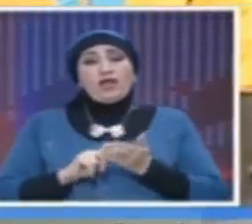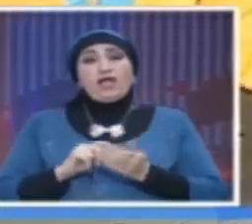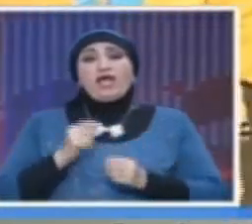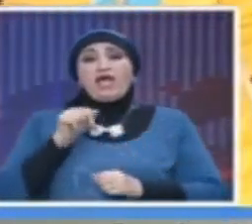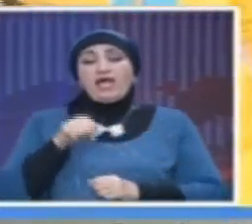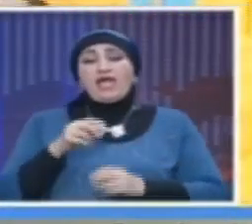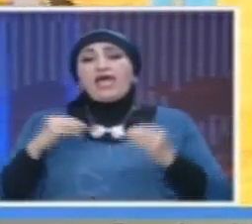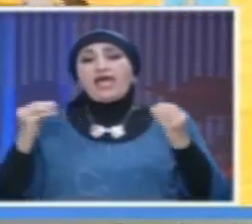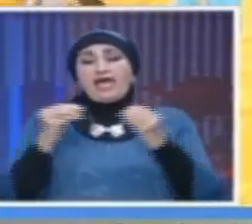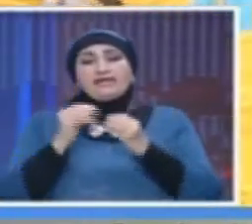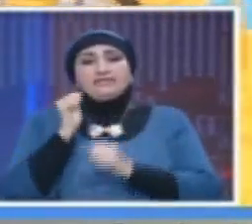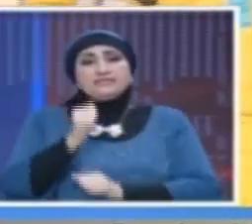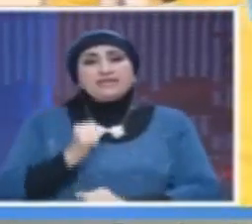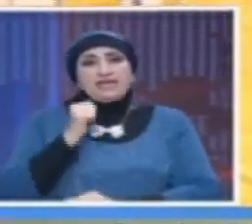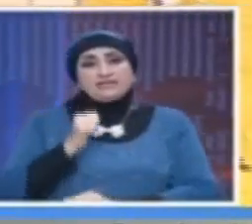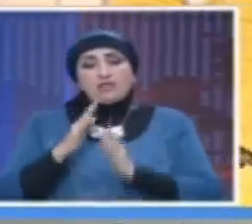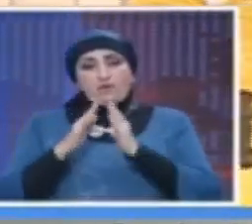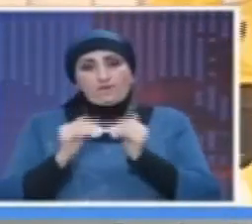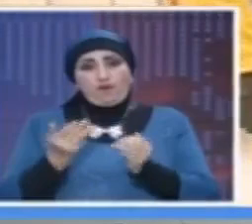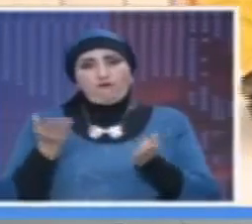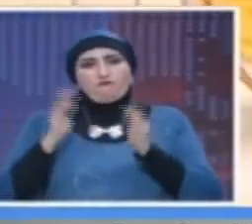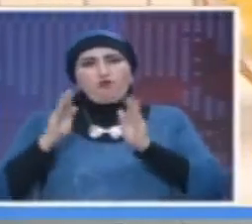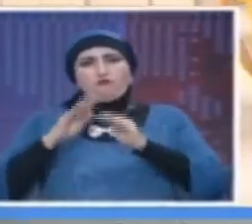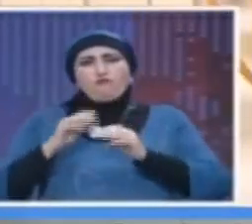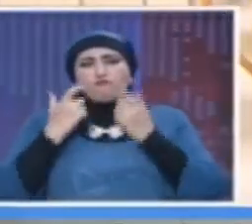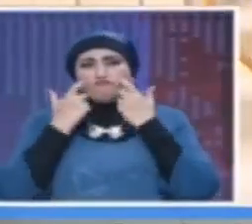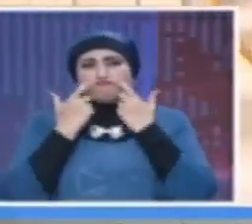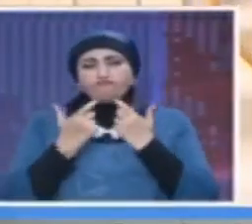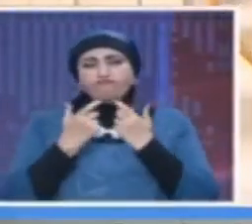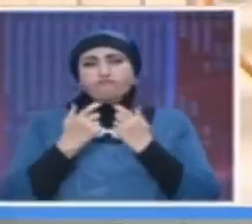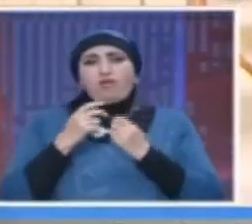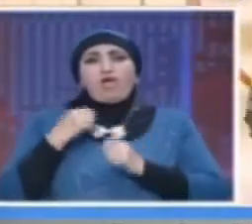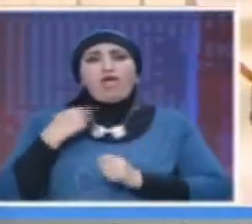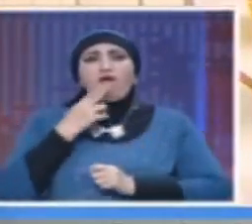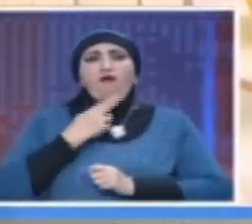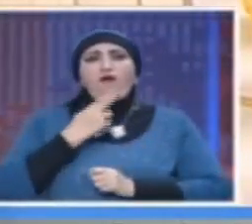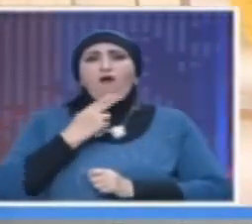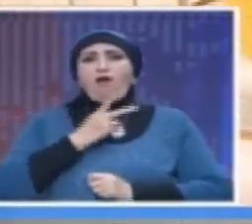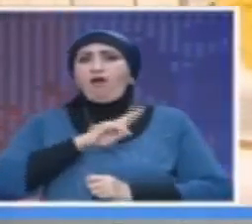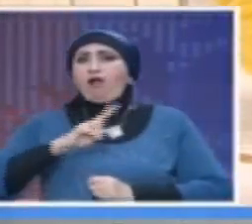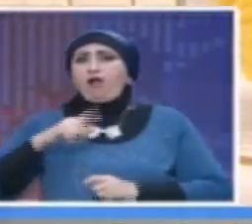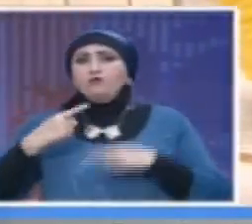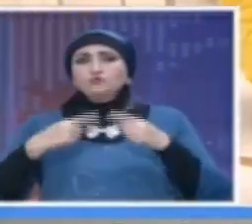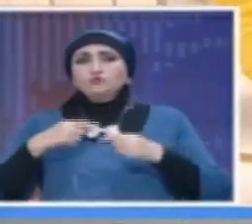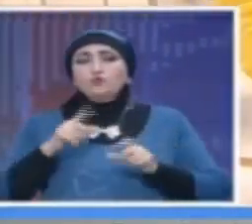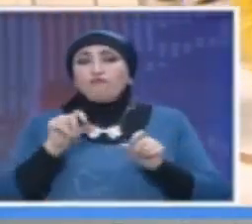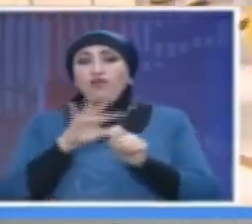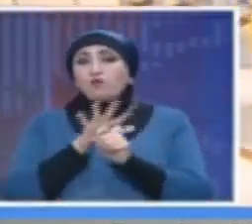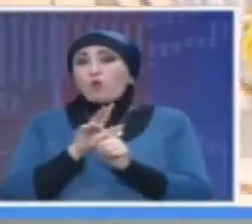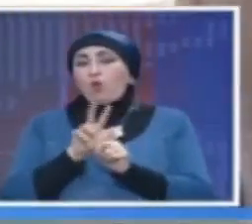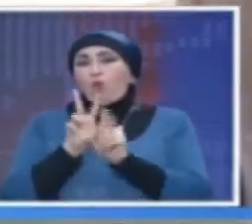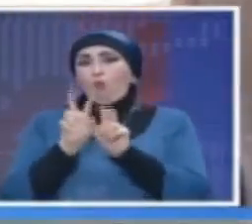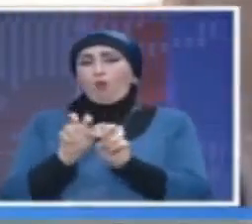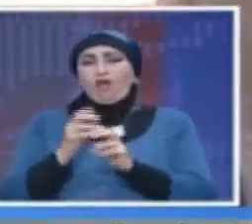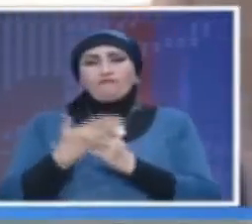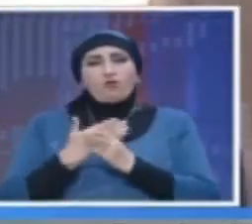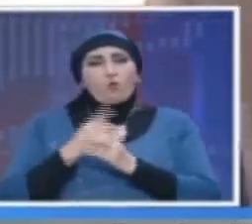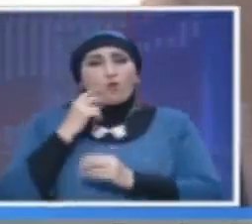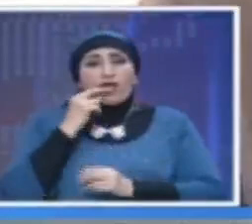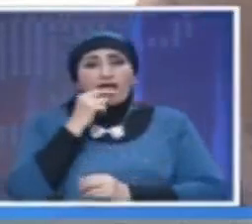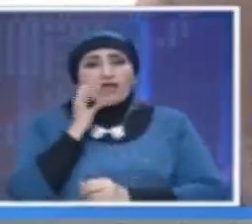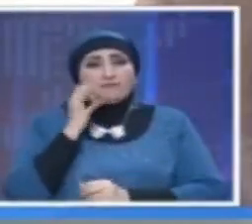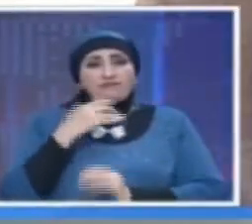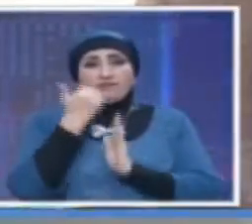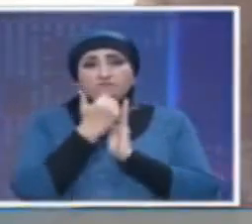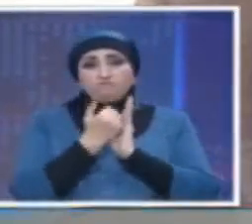سكك حديد مصر تكثف من إجراءاتها الاحترازية والوقائية في مواجهة تداعيات فيروس كورونا. التشديد على اتباع